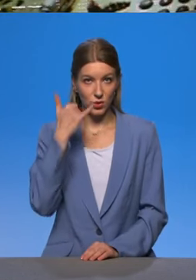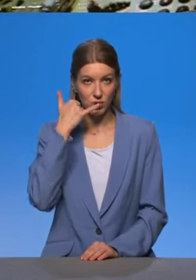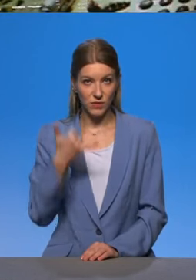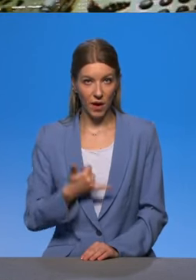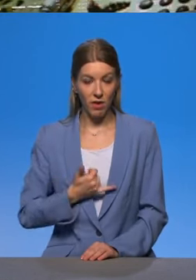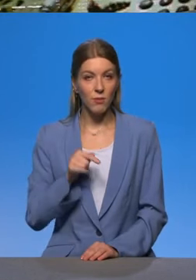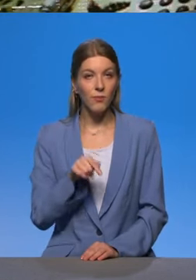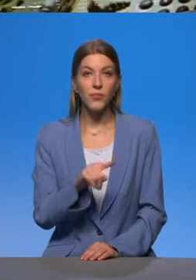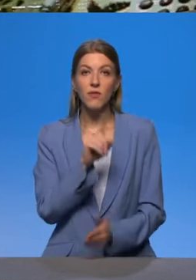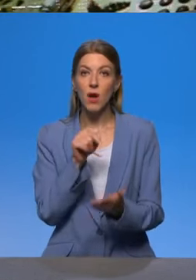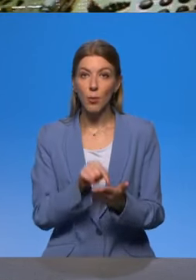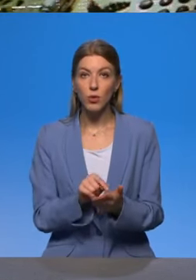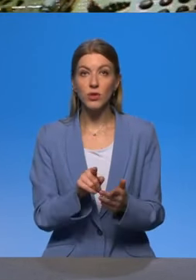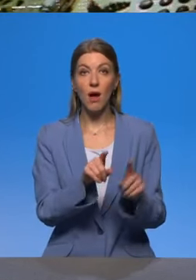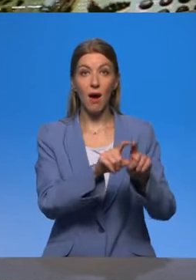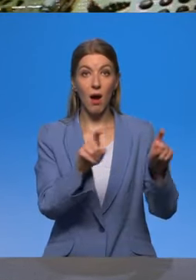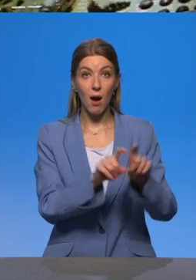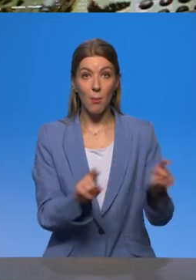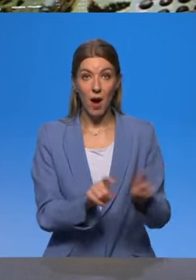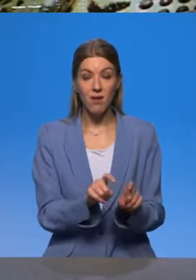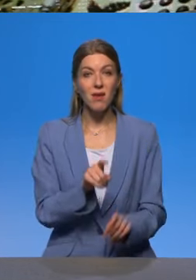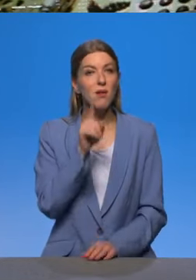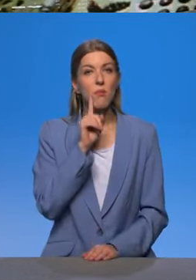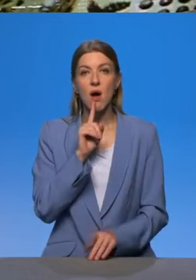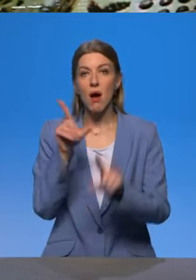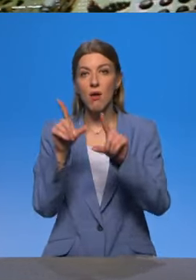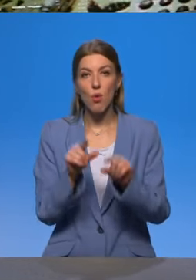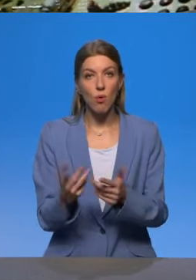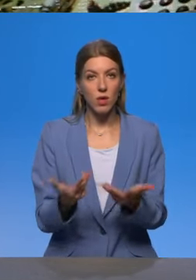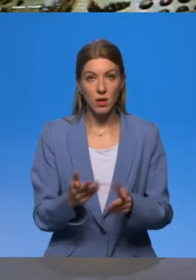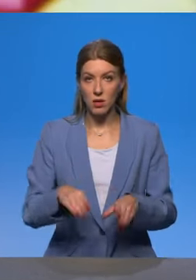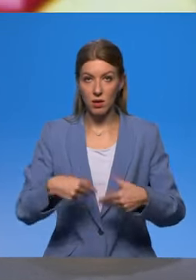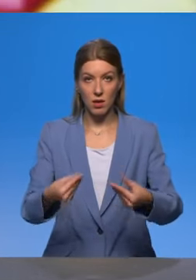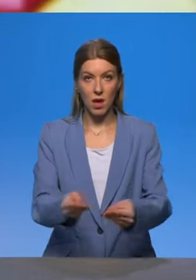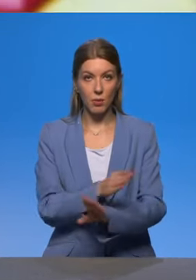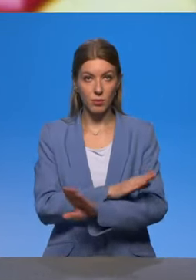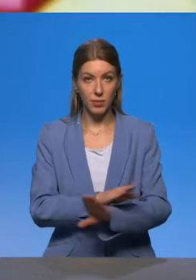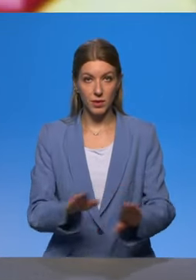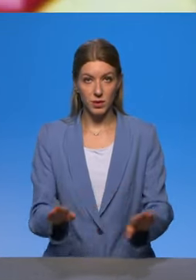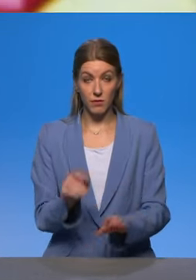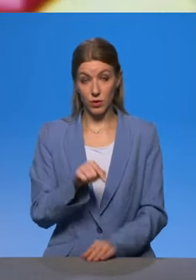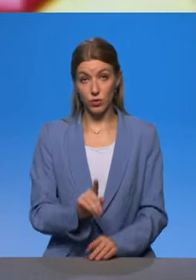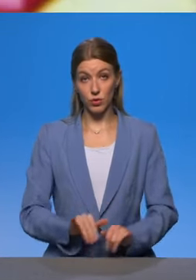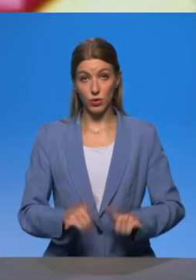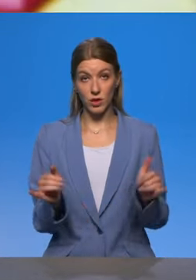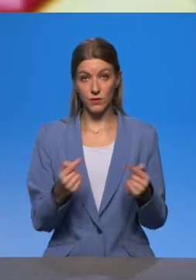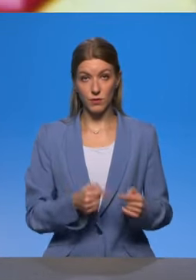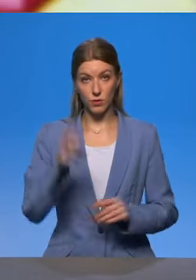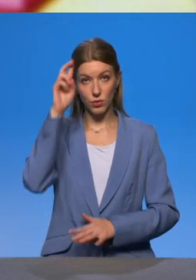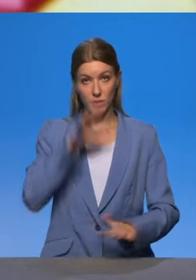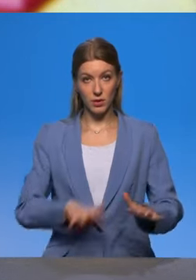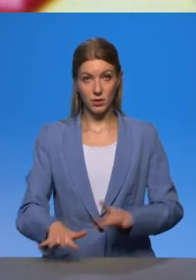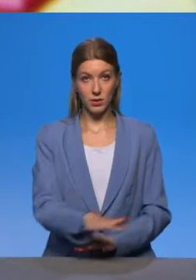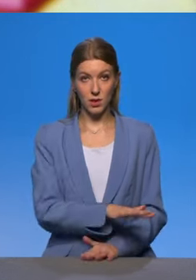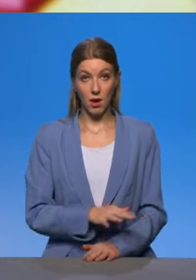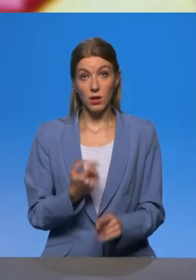многие компании не предоставляют пока льгот, да, каких-то, которые вот широко развиты, например, в других странах. Этот